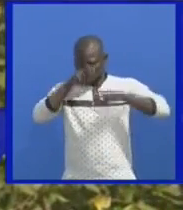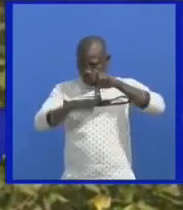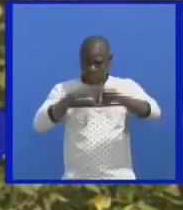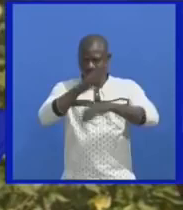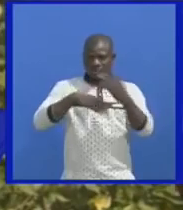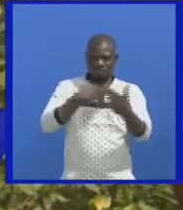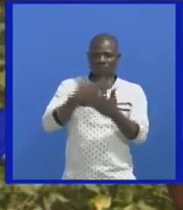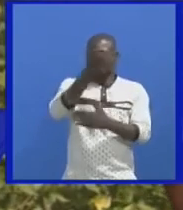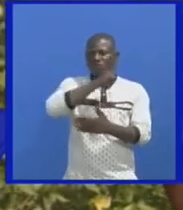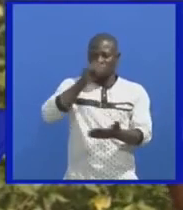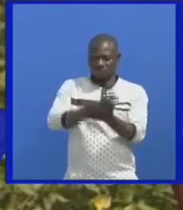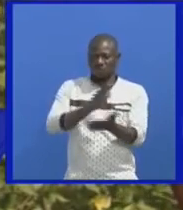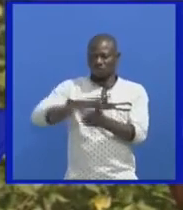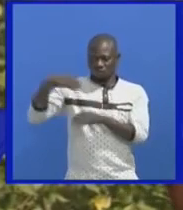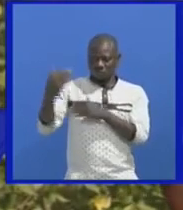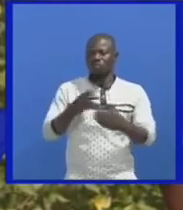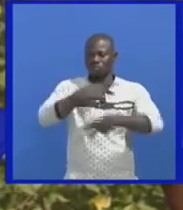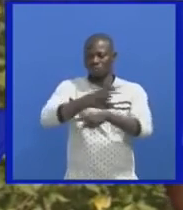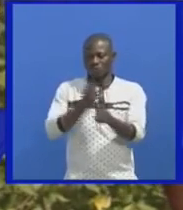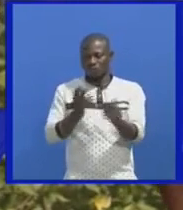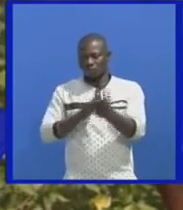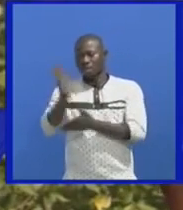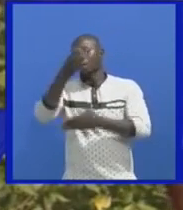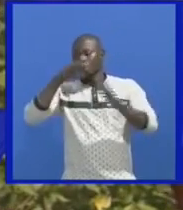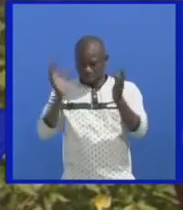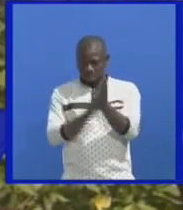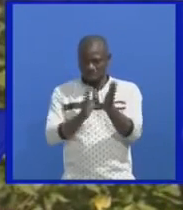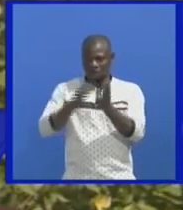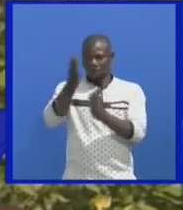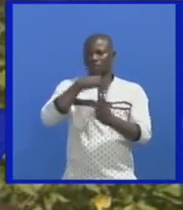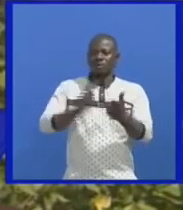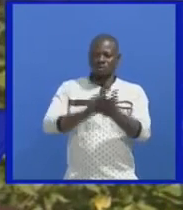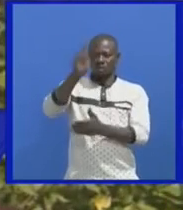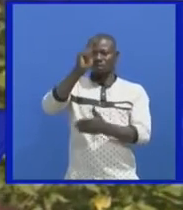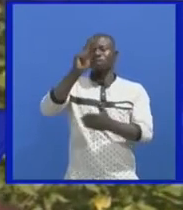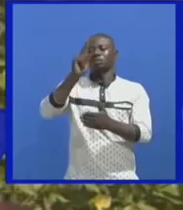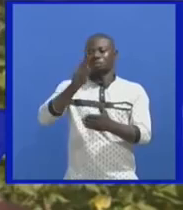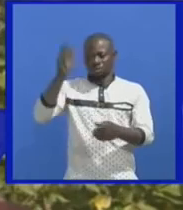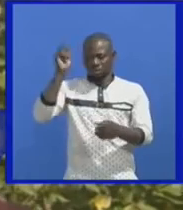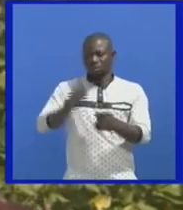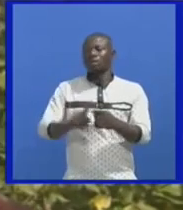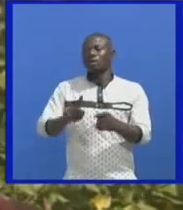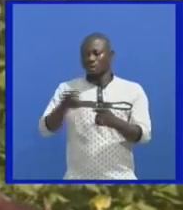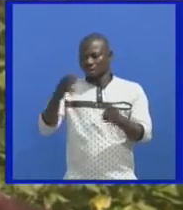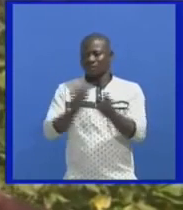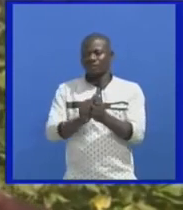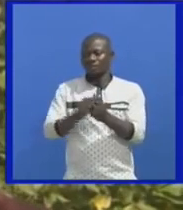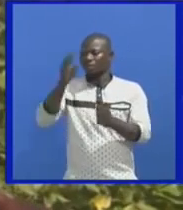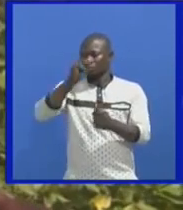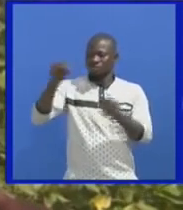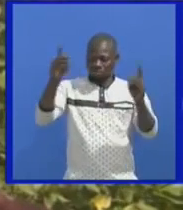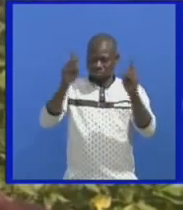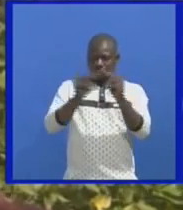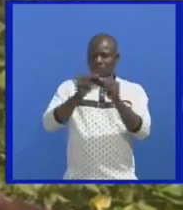été produits, non seulement par l'École normale supérieure de l'Université Abdou Moumouni, à travers donc le master, qui accueille